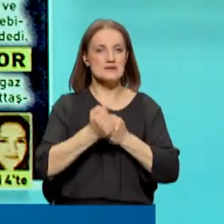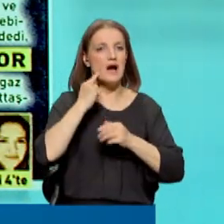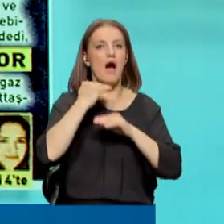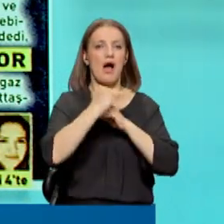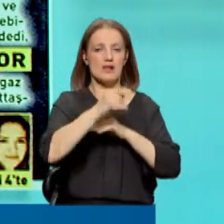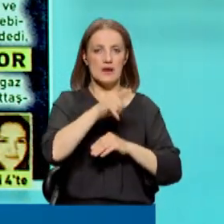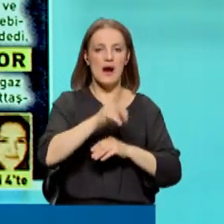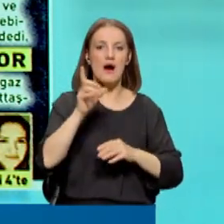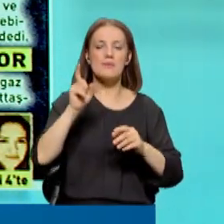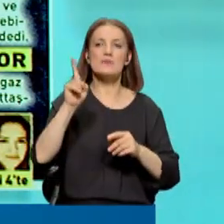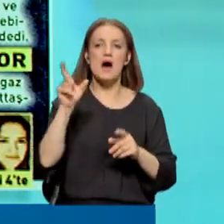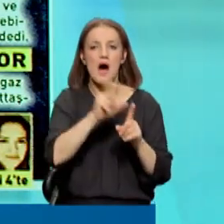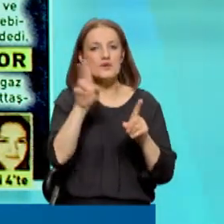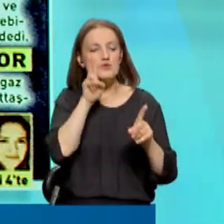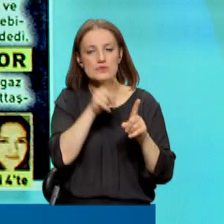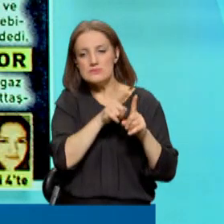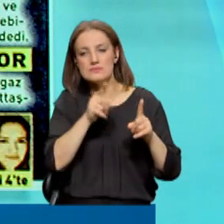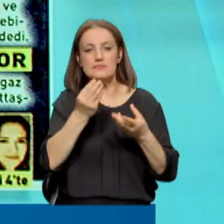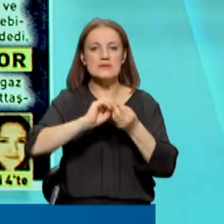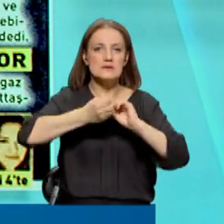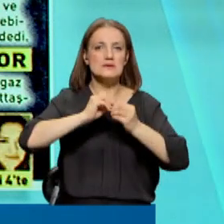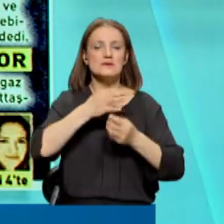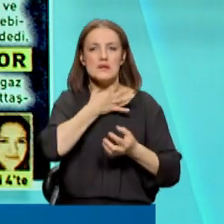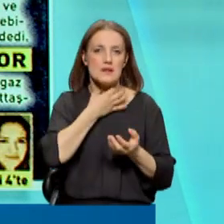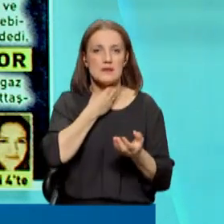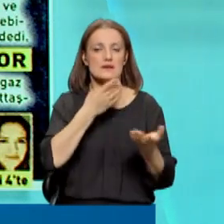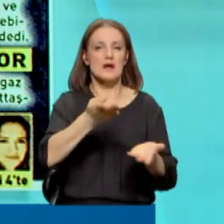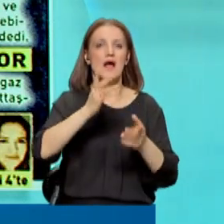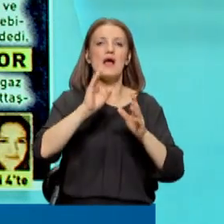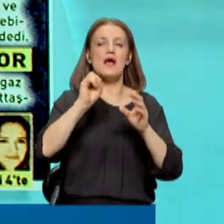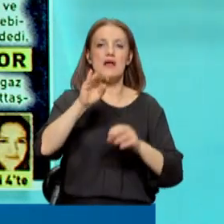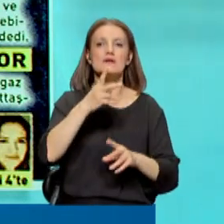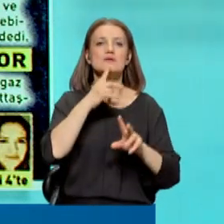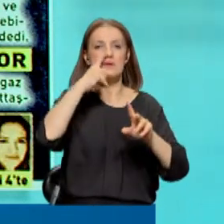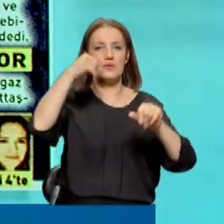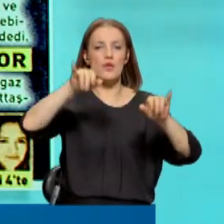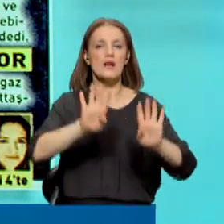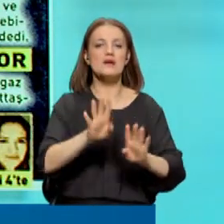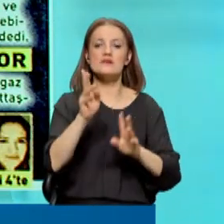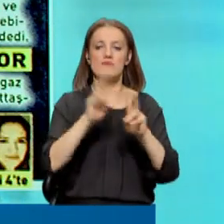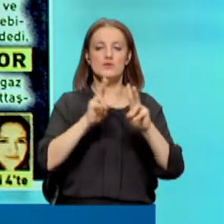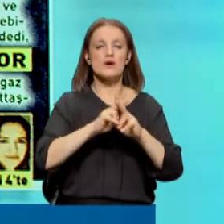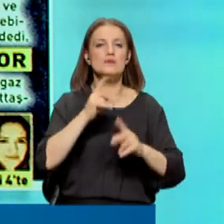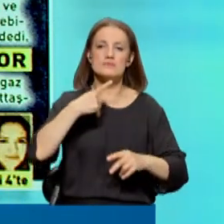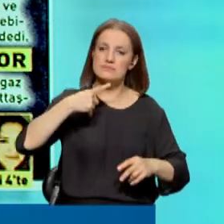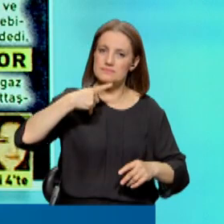ay sonunu getiremiyor. Son ankete göre elektrik ve doğalgaz faturasını ödemekte zorlanıyorum diyenlerin oranı